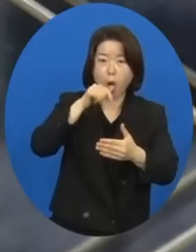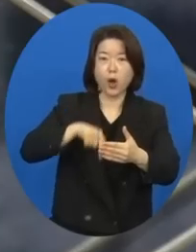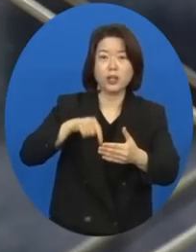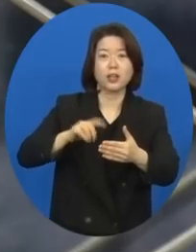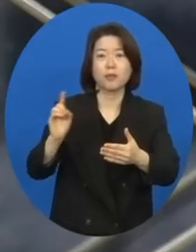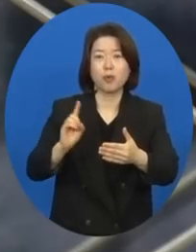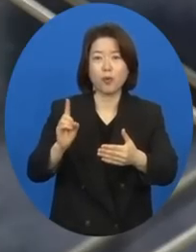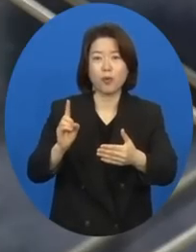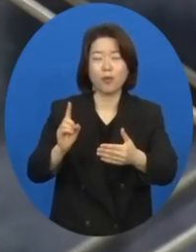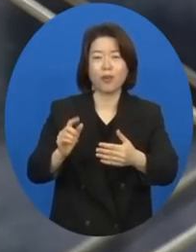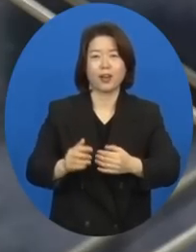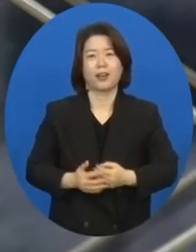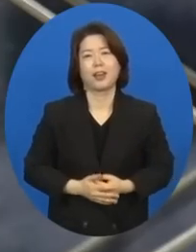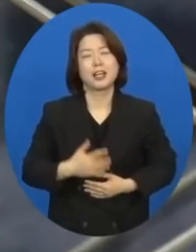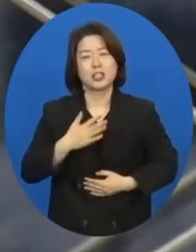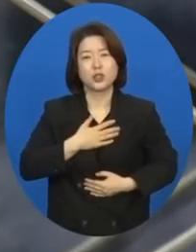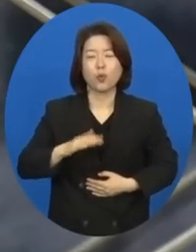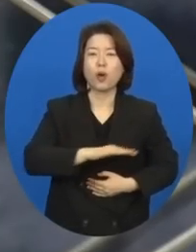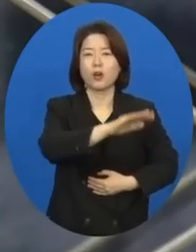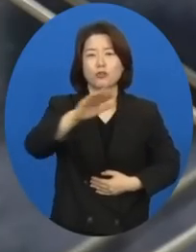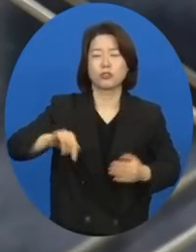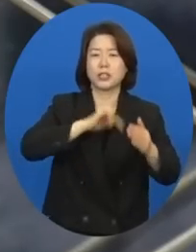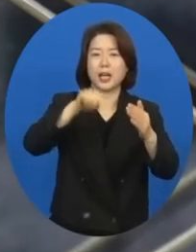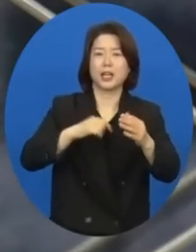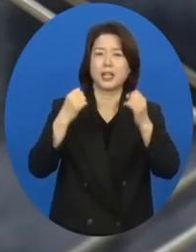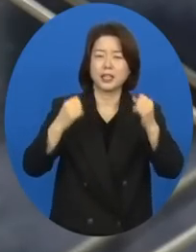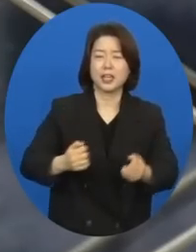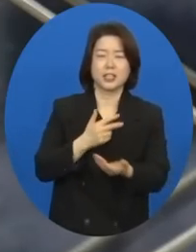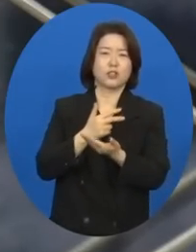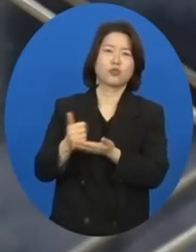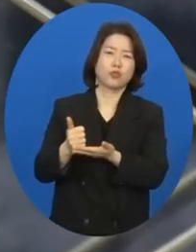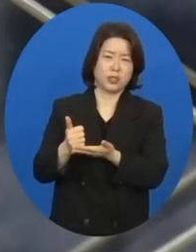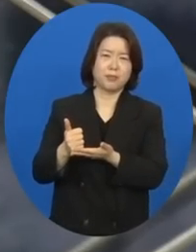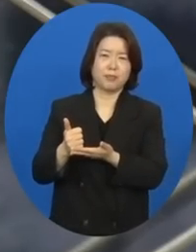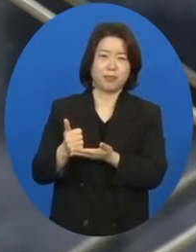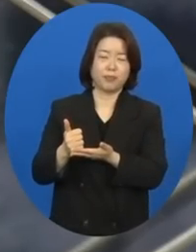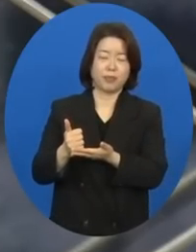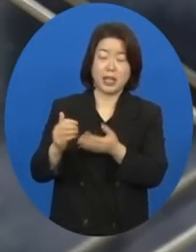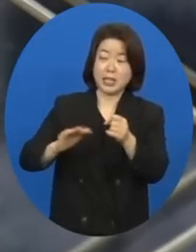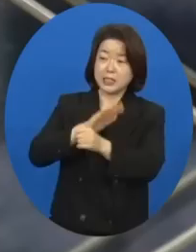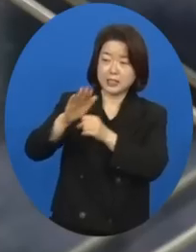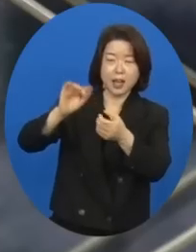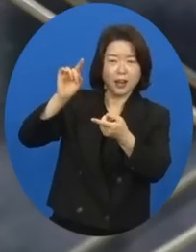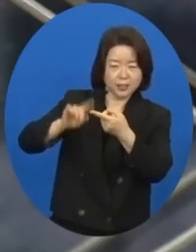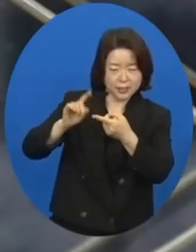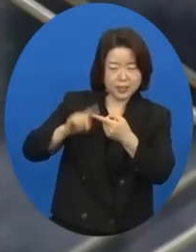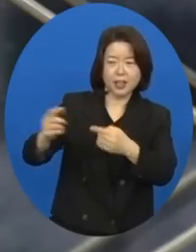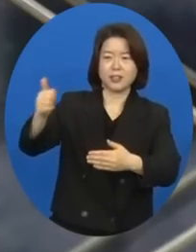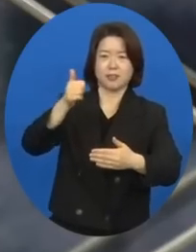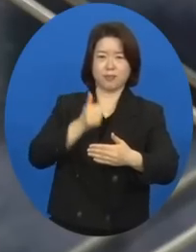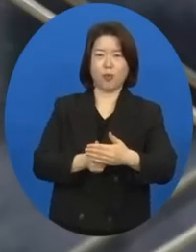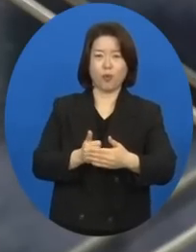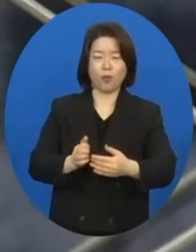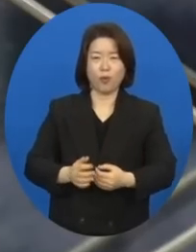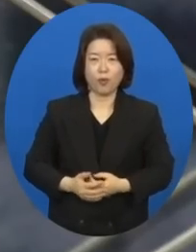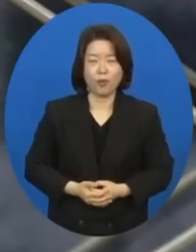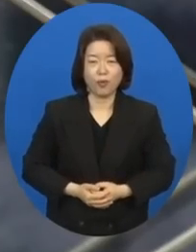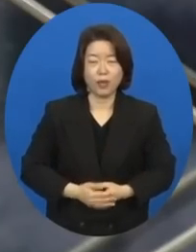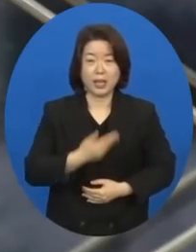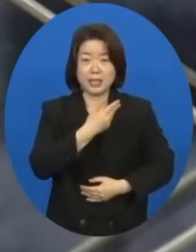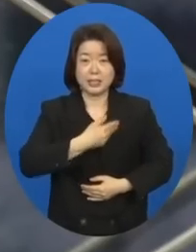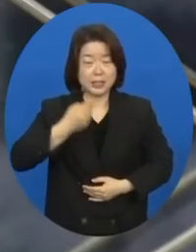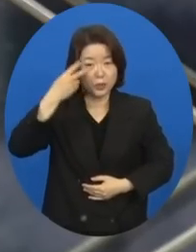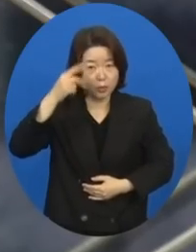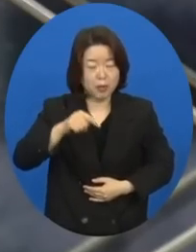무엇일까요? 바로 저와 여러분 안에 계신 주님이 사랑 그 자체이신 분이시기 때문이에요. 사도 바울이